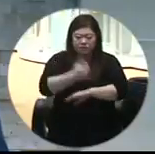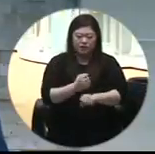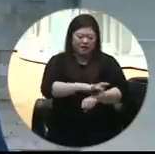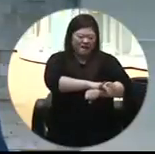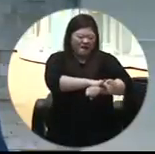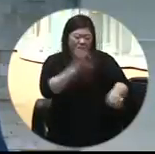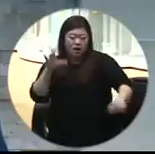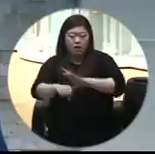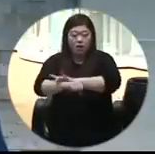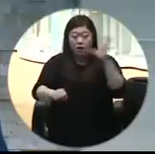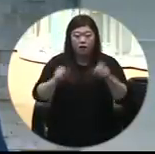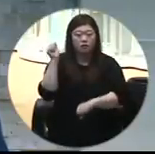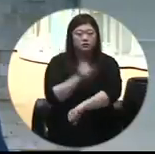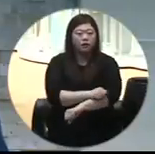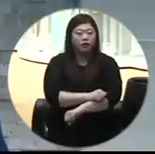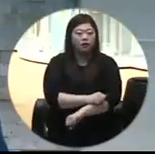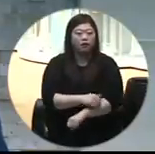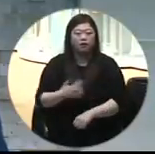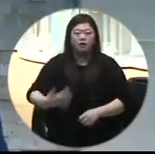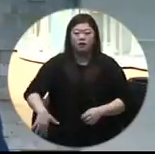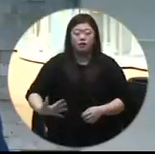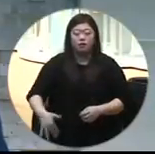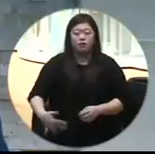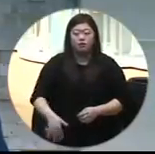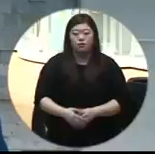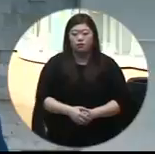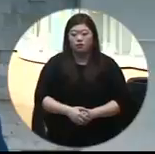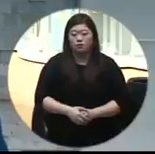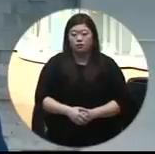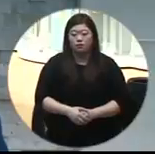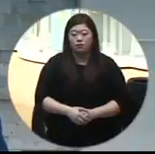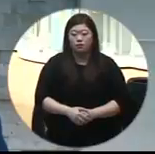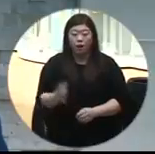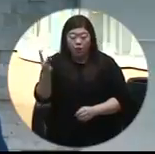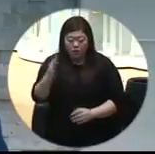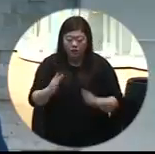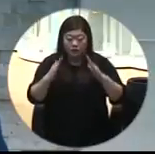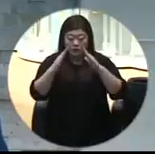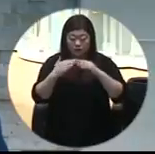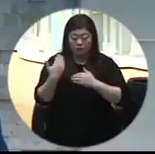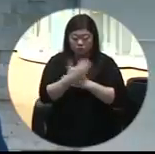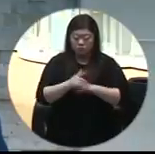금방 도는 건 금방 잘 나가요. 근데 오래된 거는 자리를 집을 짓고 앉아가지고 안 나가요.